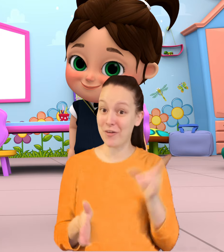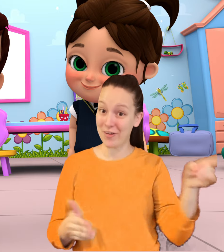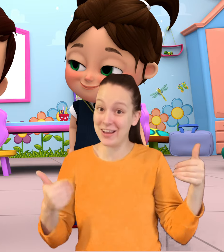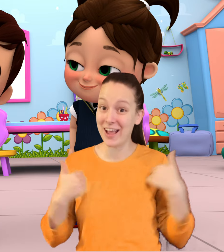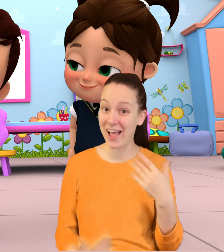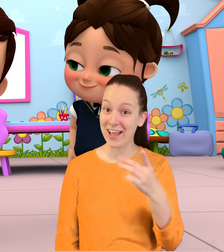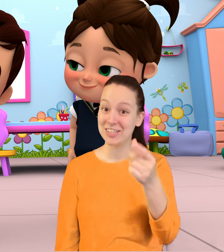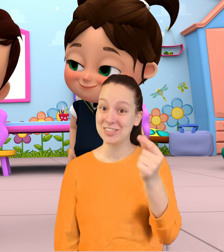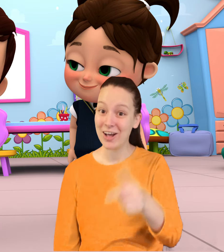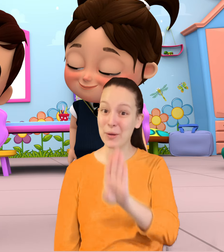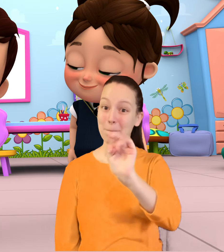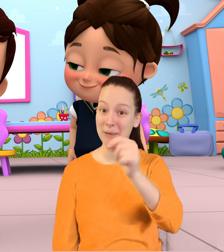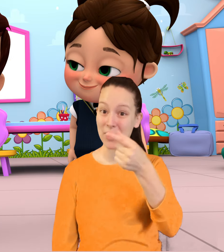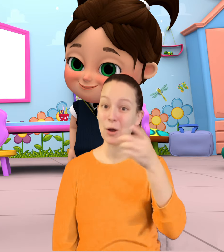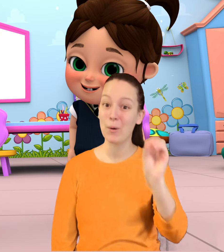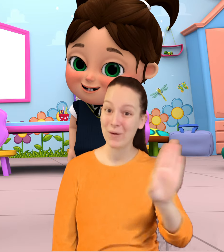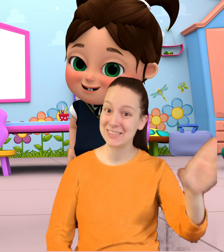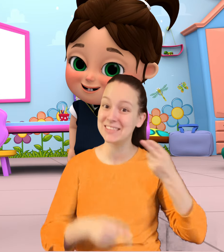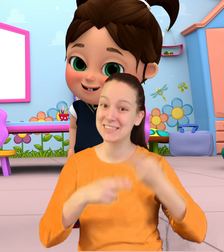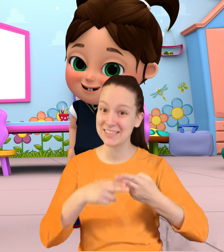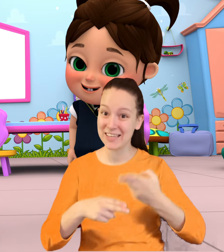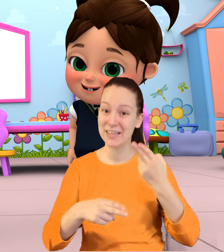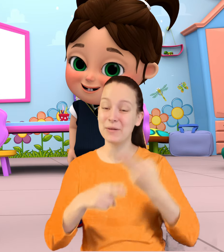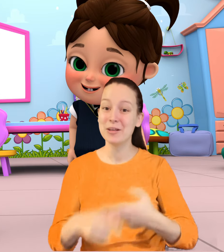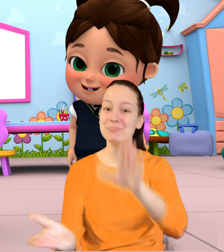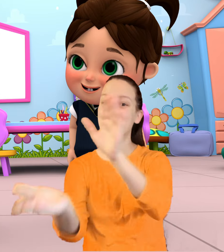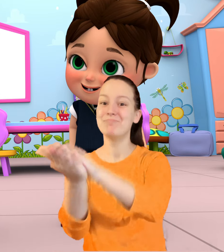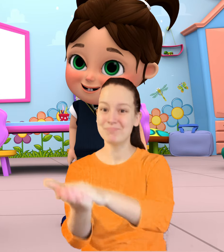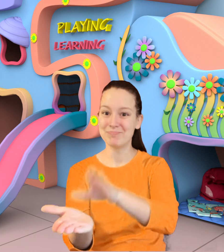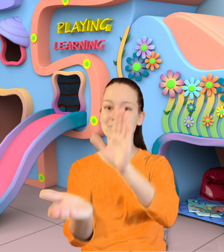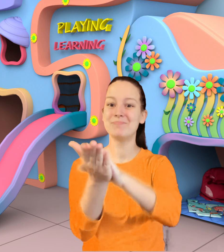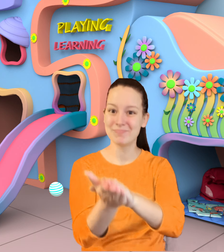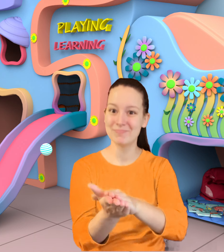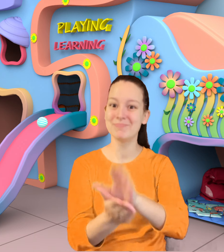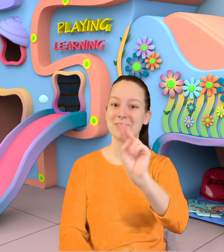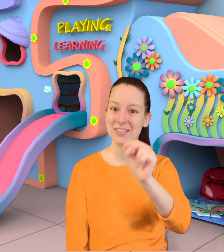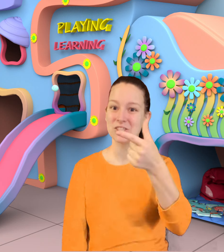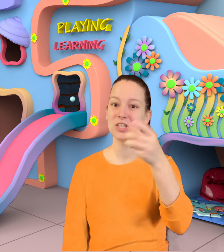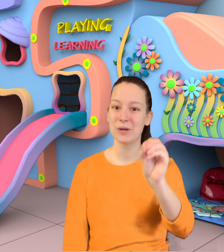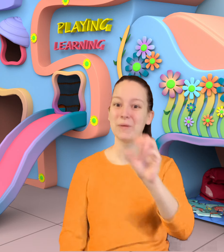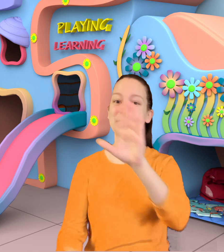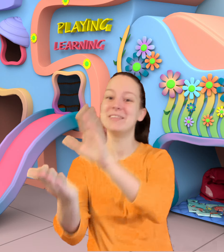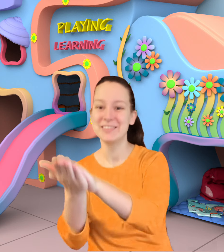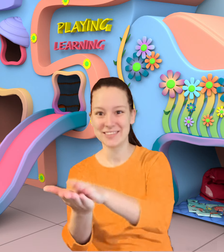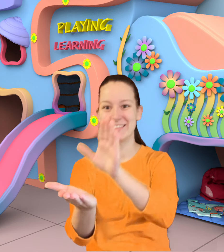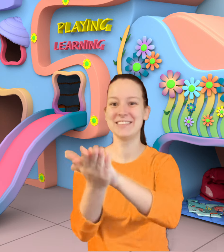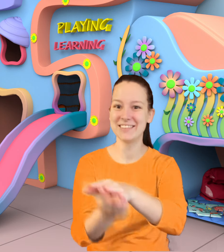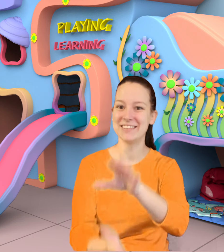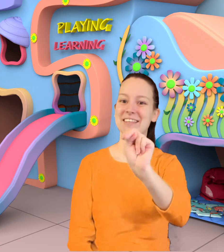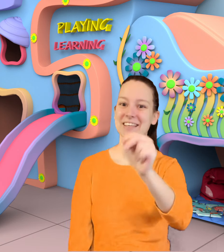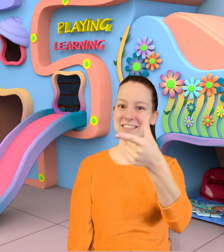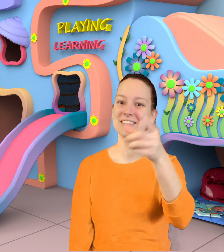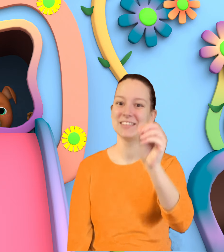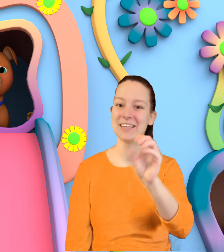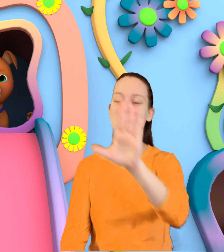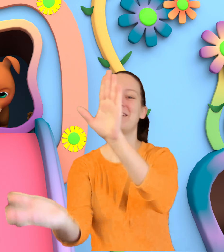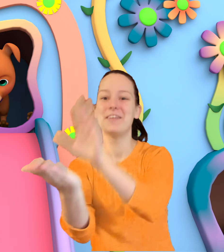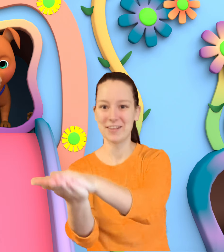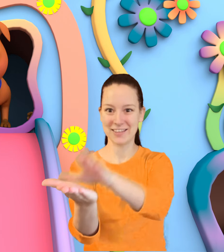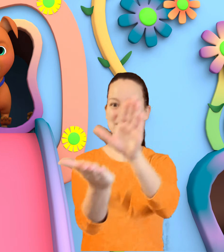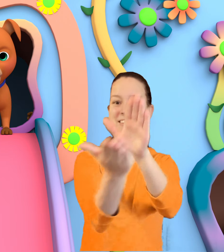ビンゴのこの名前はビンゴNGO